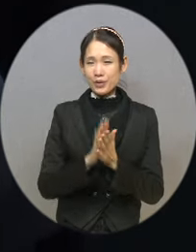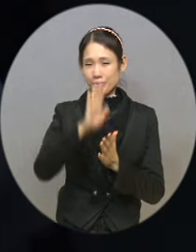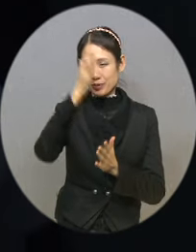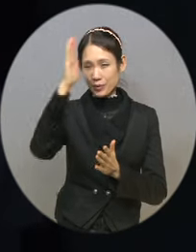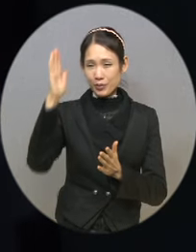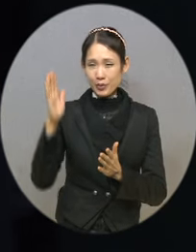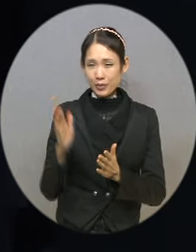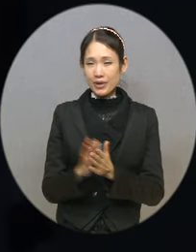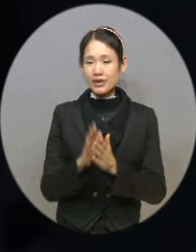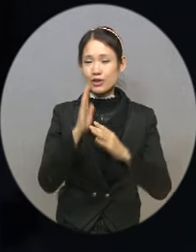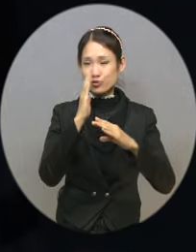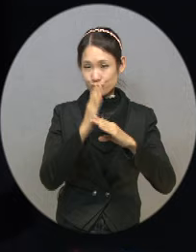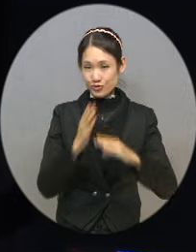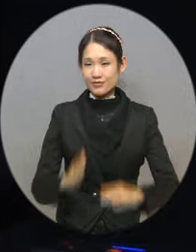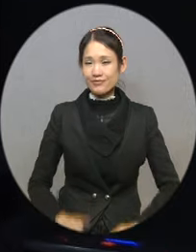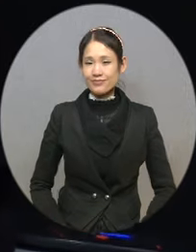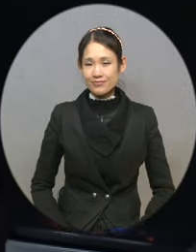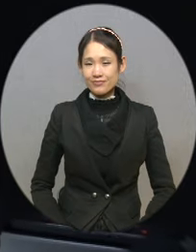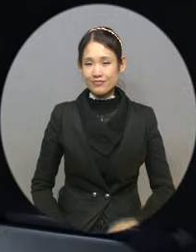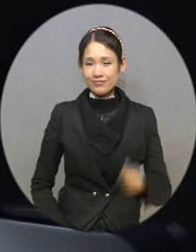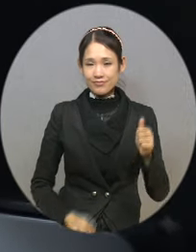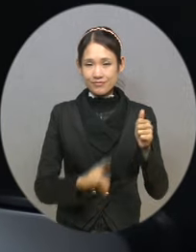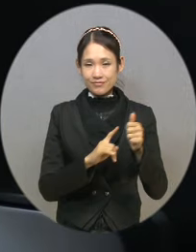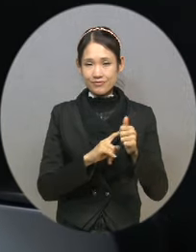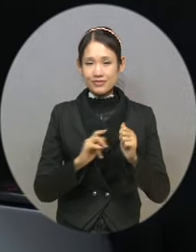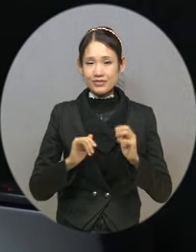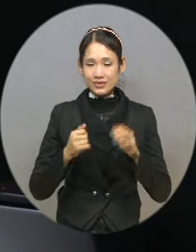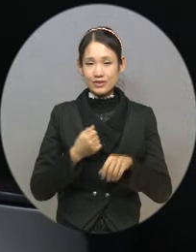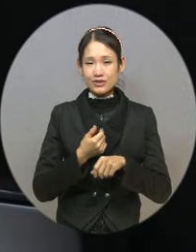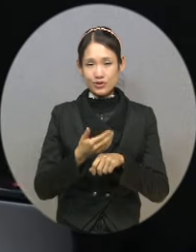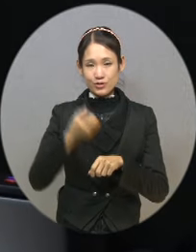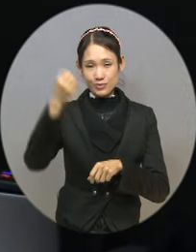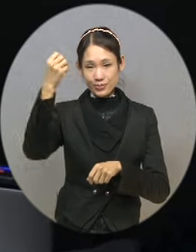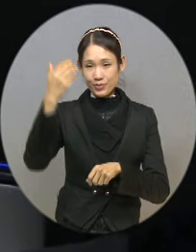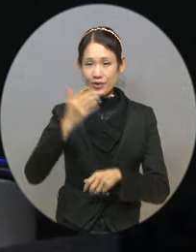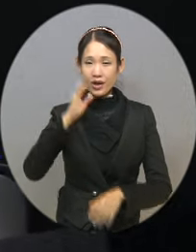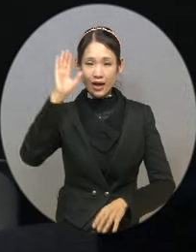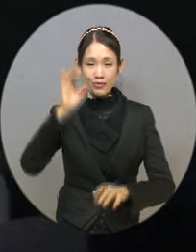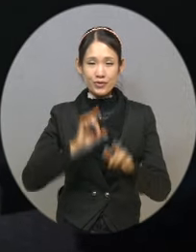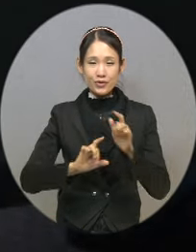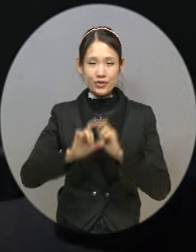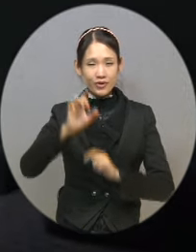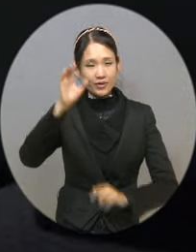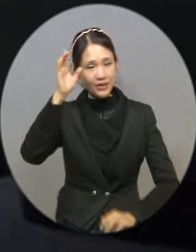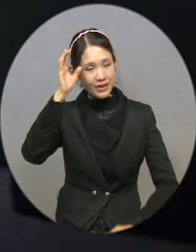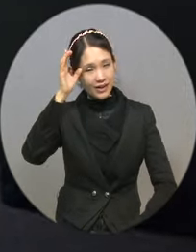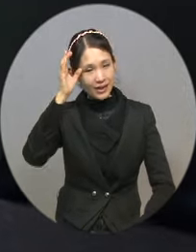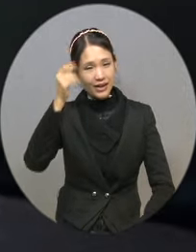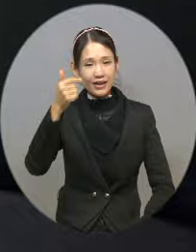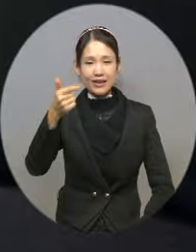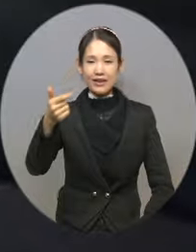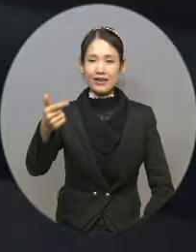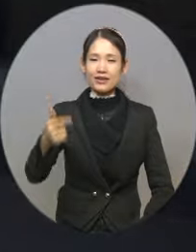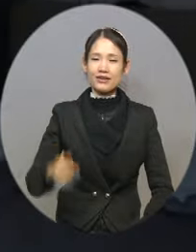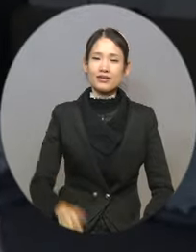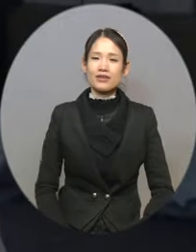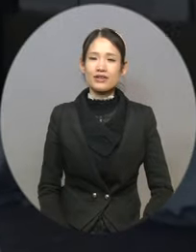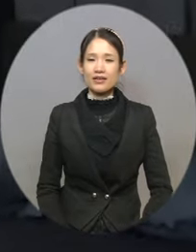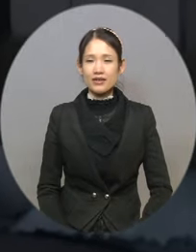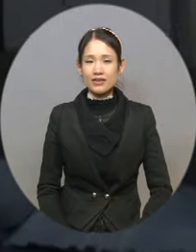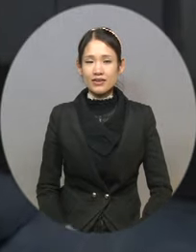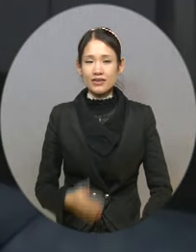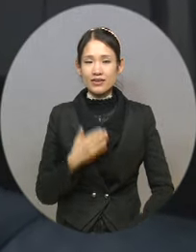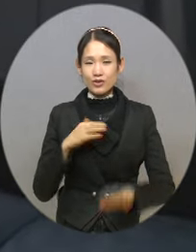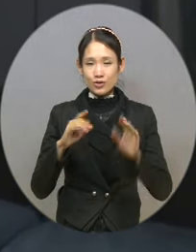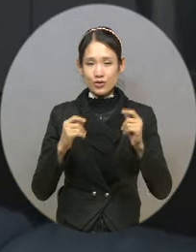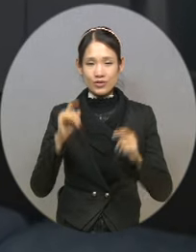있습니다. 민재 씨가 세상에 전해줄 빛이 앞으로 기대가 됩니다. 오늘처럼